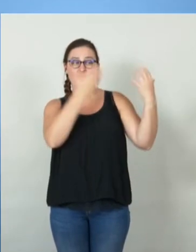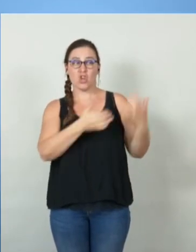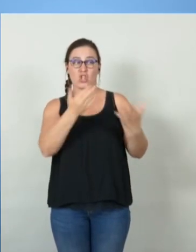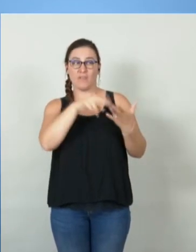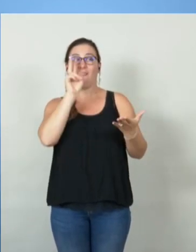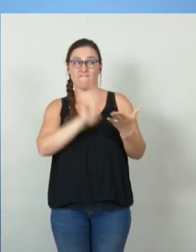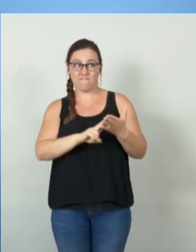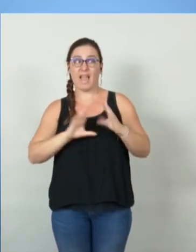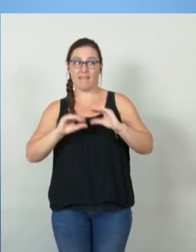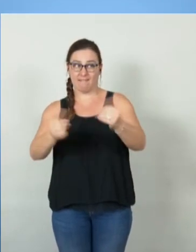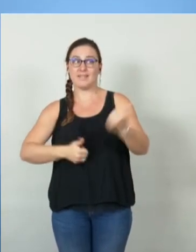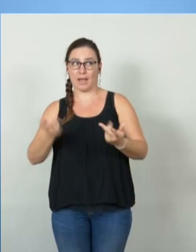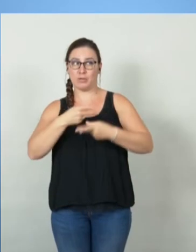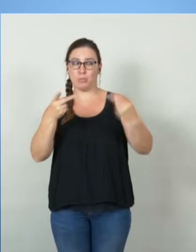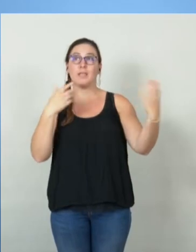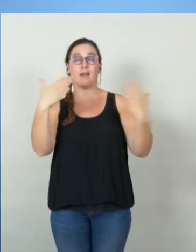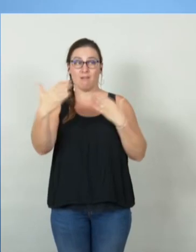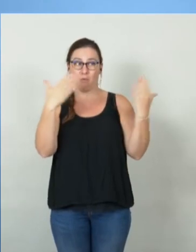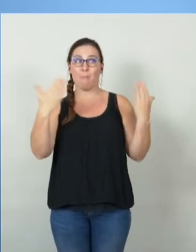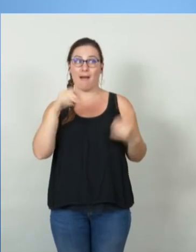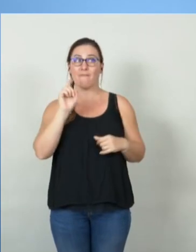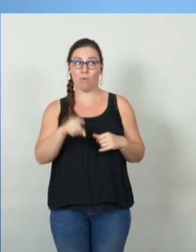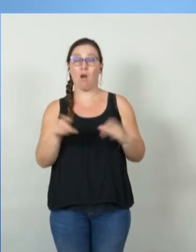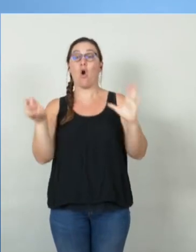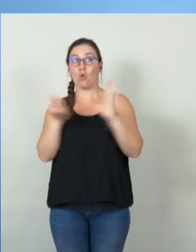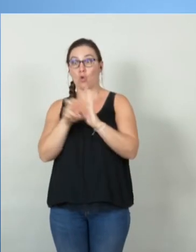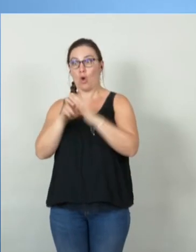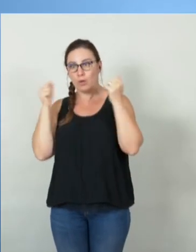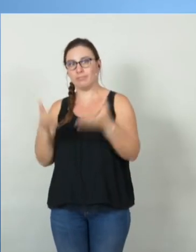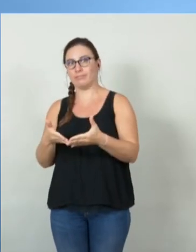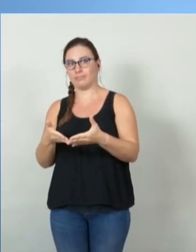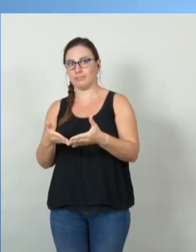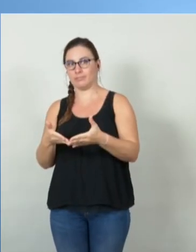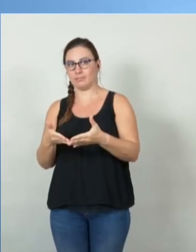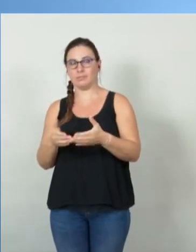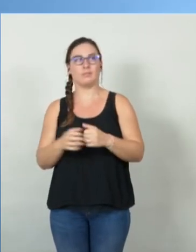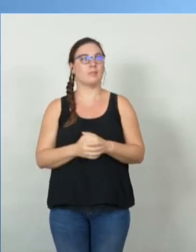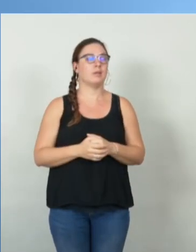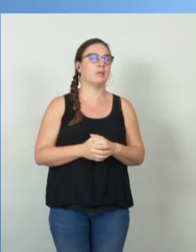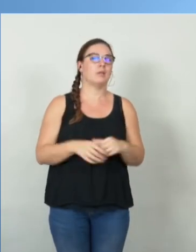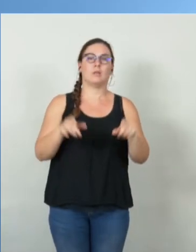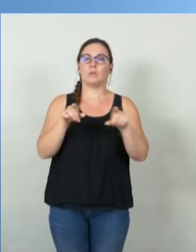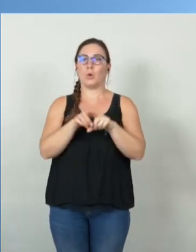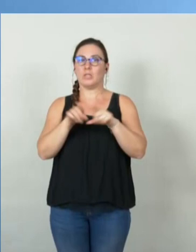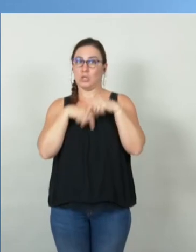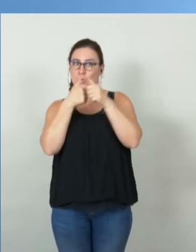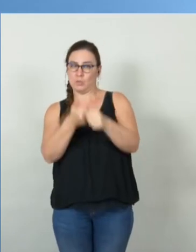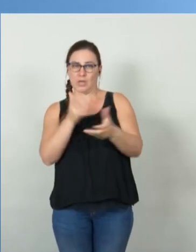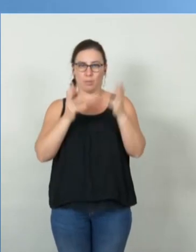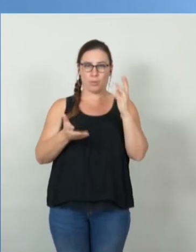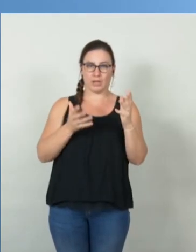la réalité du service public exercée au niveau de Grenoble en tenant compte d'ailleurs de ce qui est transféré ou pas